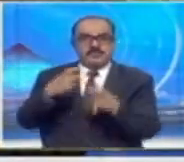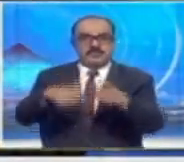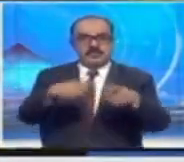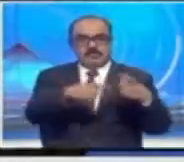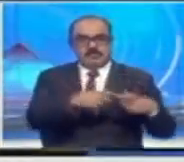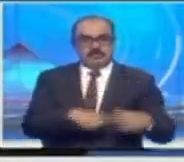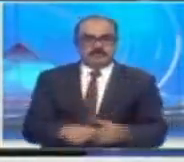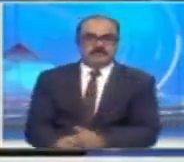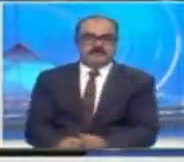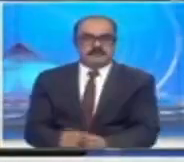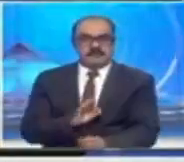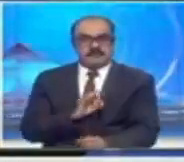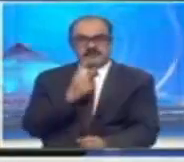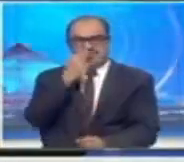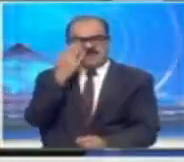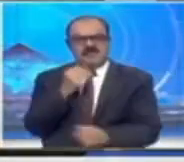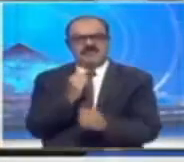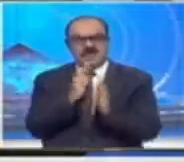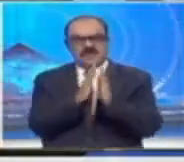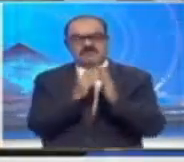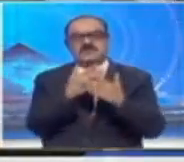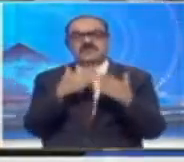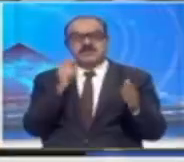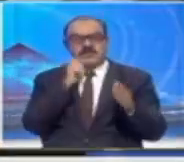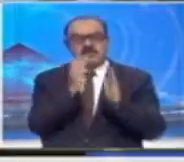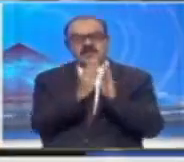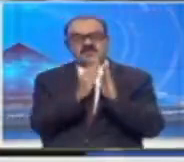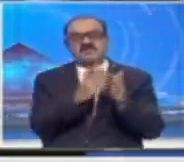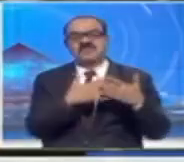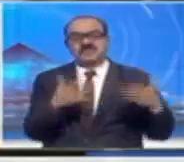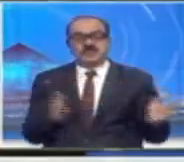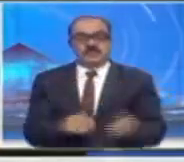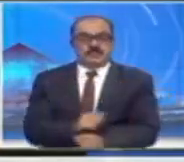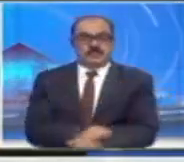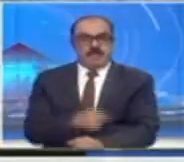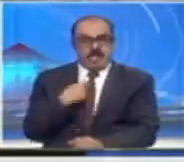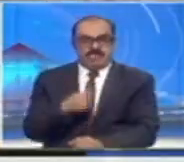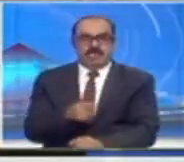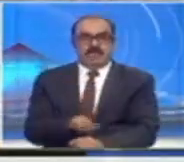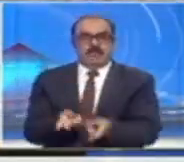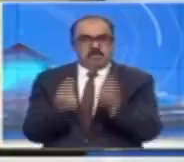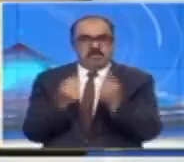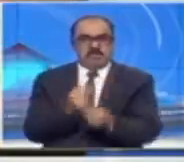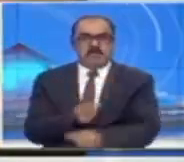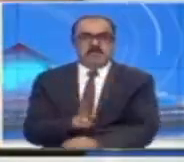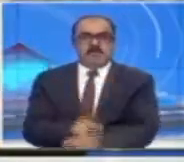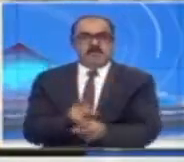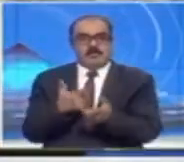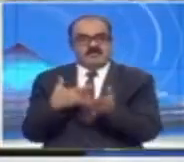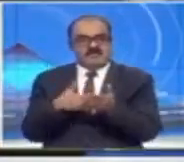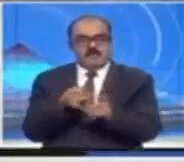مديرية أمن، وسابق اتهامهم في العديد من القضايا أبرزها قتل وسرقة